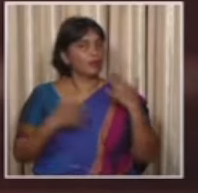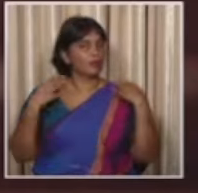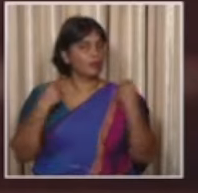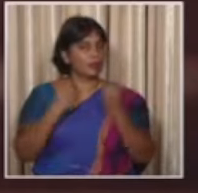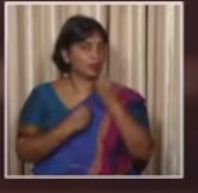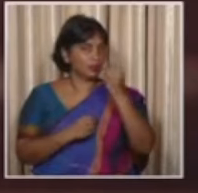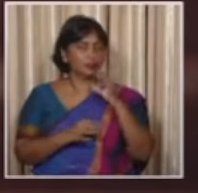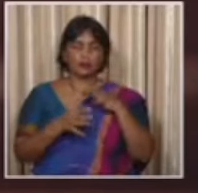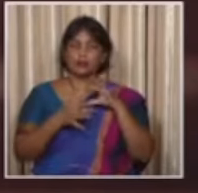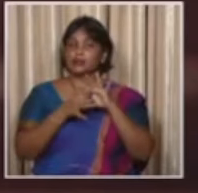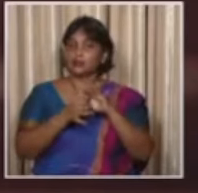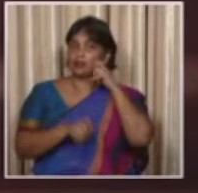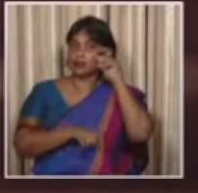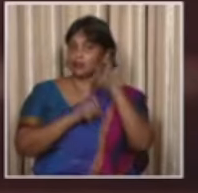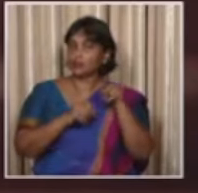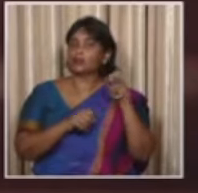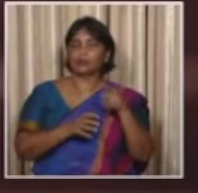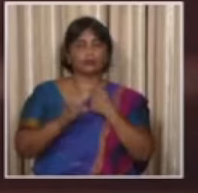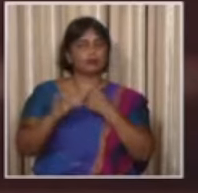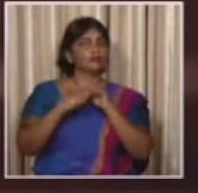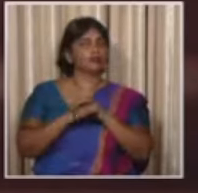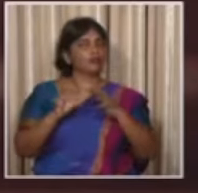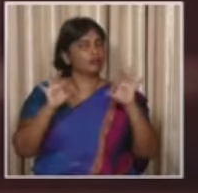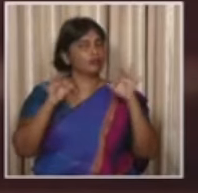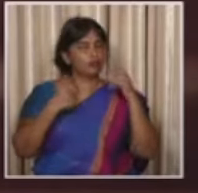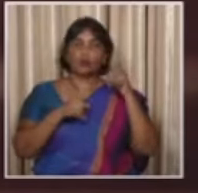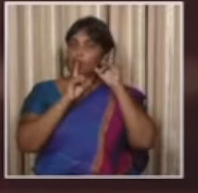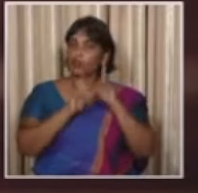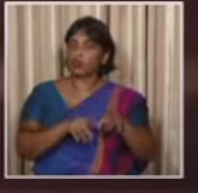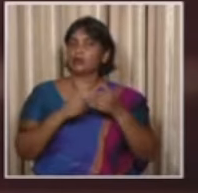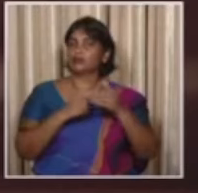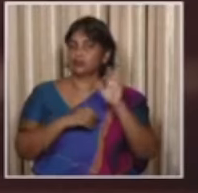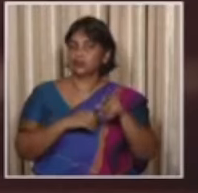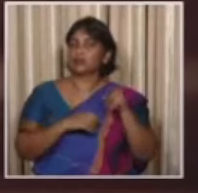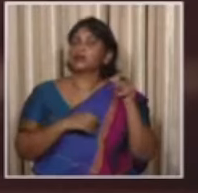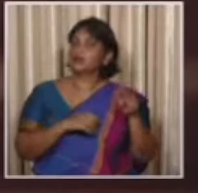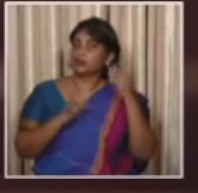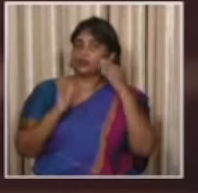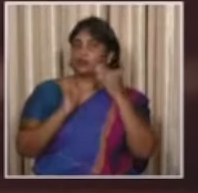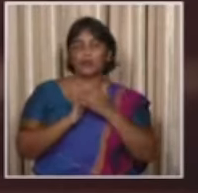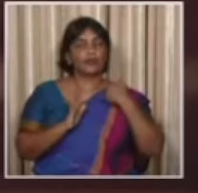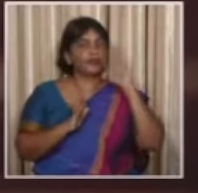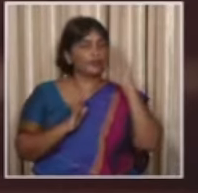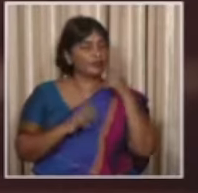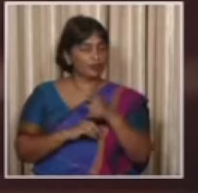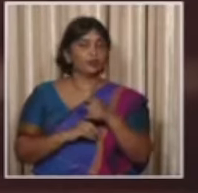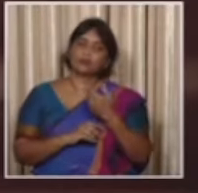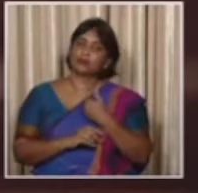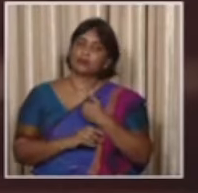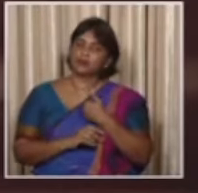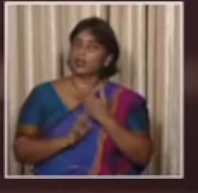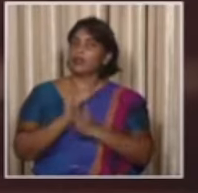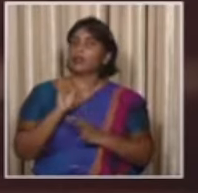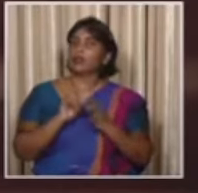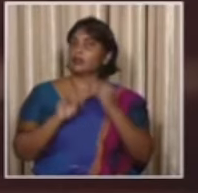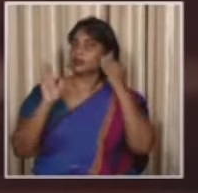ලබා දීම සඳහා සම්බන්ධ නිලධාරීන් මැදිහත් වීමටත් දුර්වලයි. මෙන්න මේ වගේ තත්ත්වයන් තිබෙනවා. මේවා ගැන විශේෂයෙන් මම